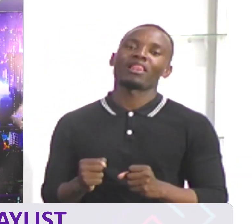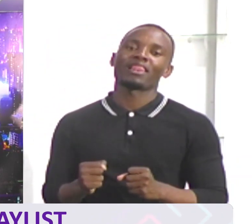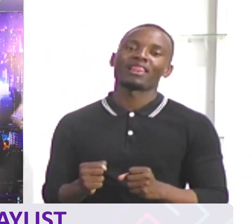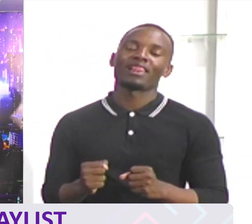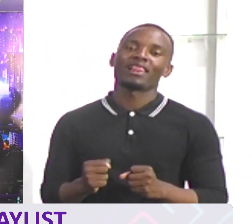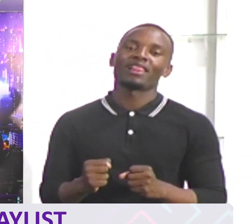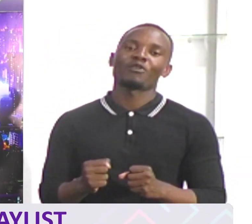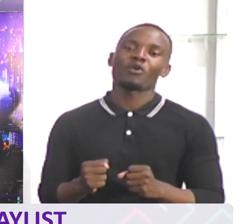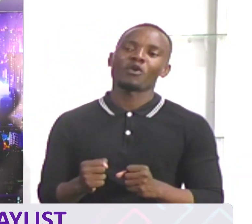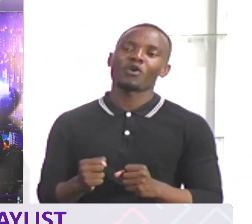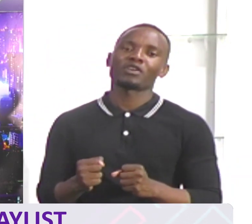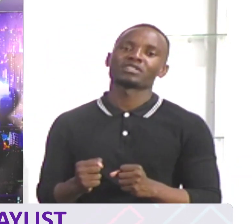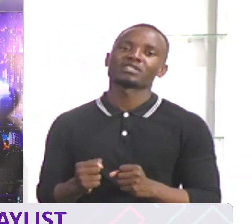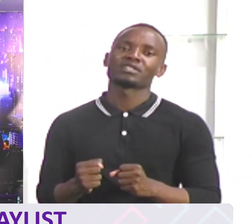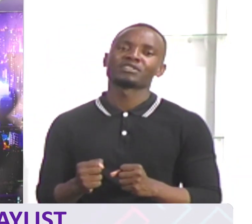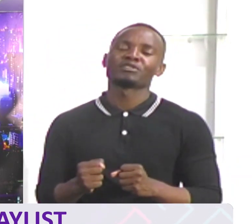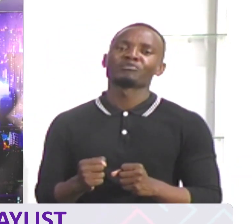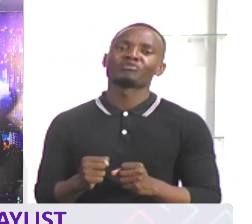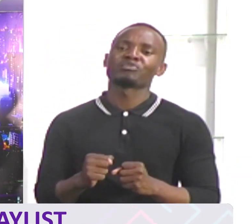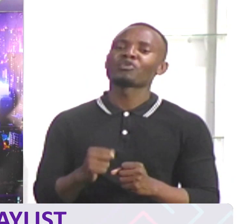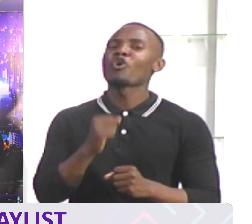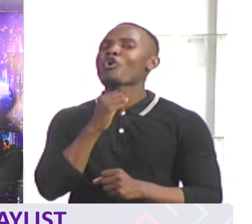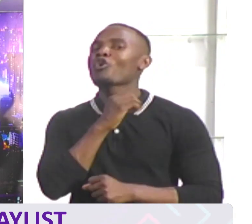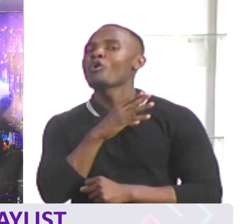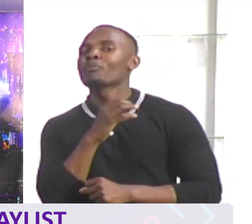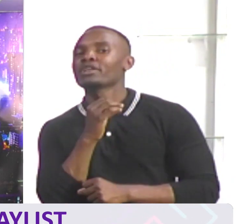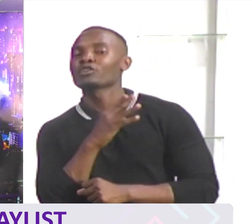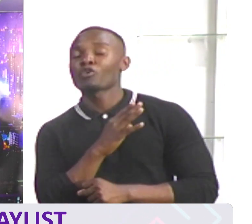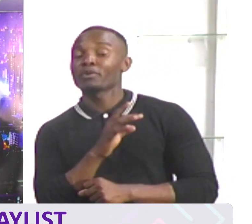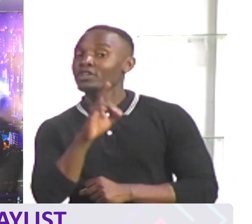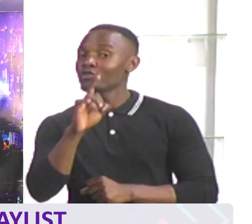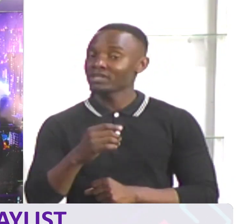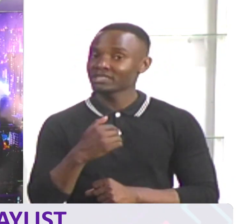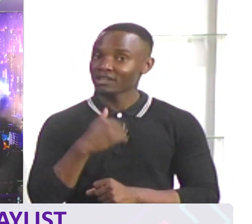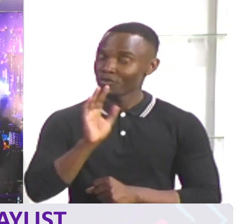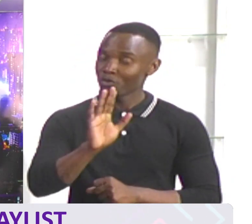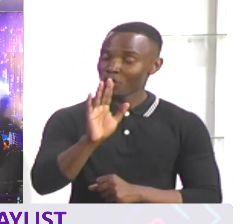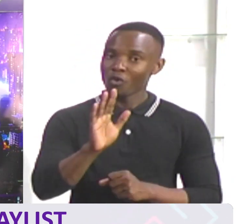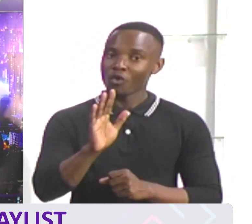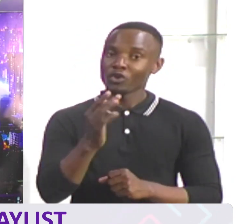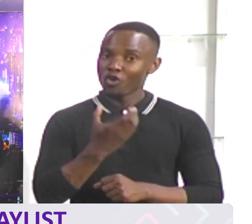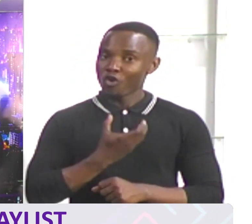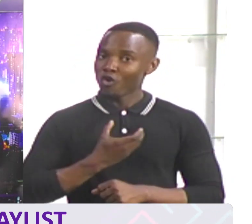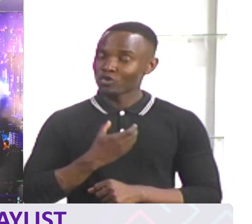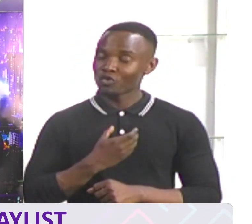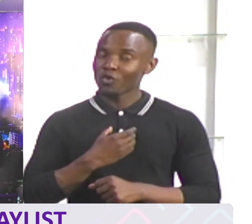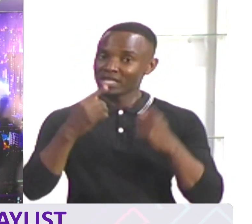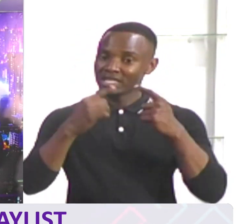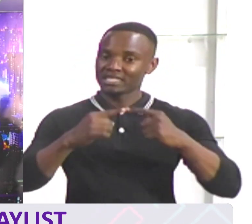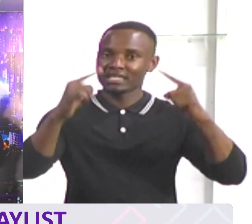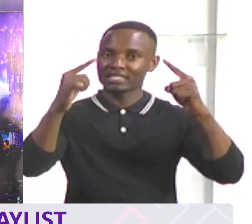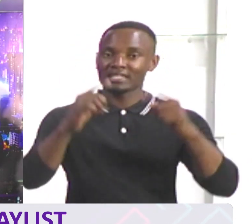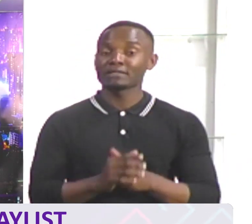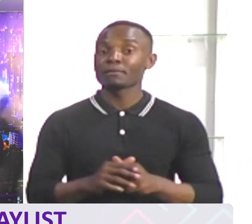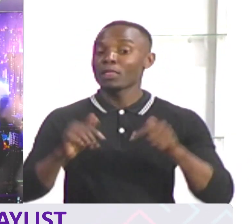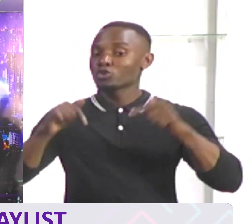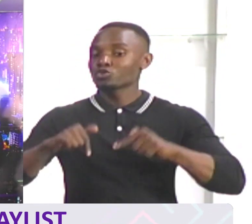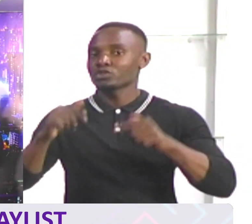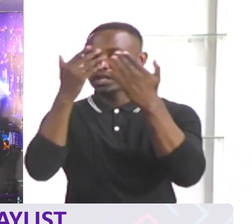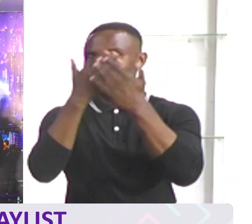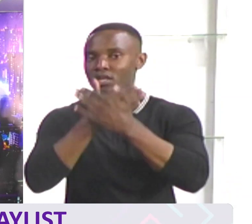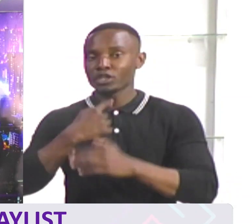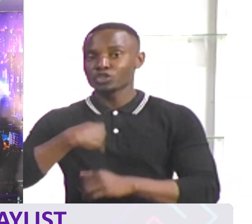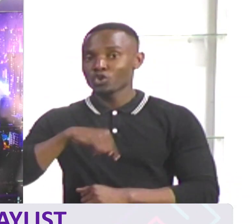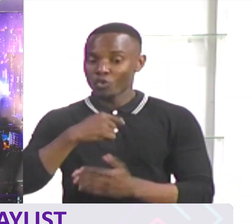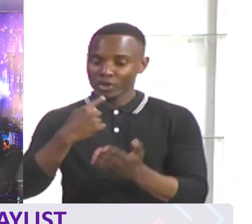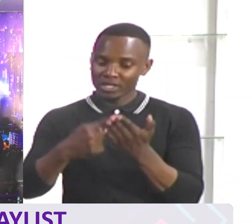Usitamo unailia nyota, unataka kula kwa nyota wenyewe. Lazima nyota yako ikam. Si ndio? Hata kama utakuwa successful aje. So, tonight we're talking about bondage